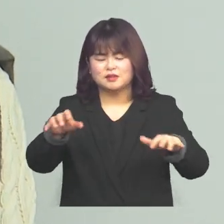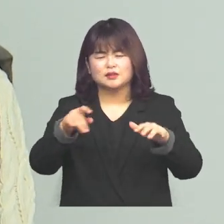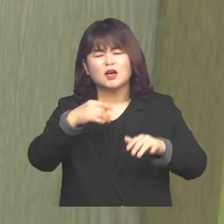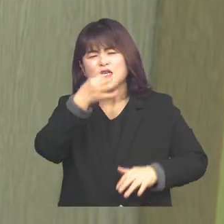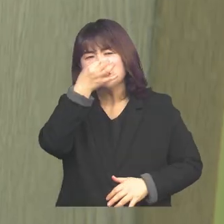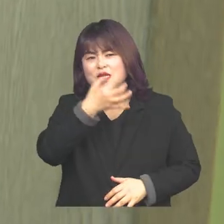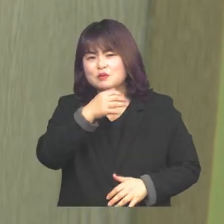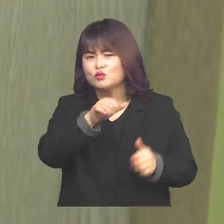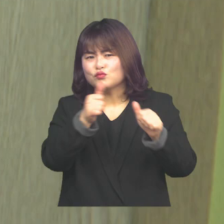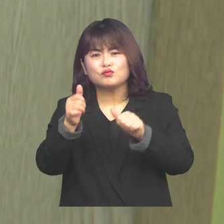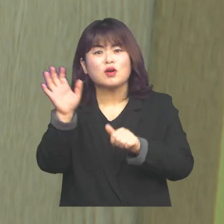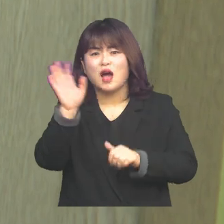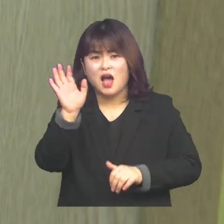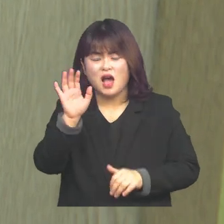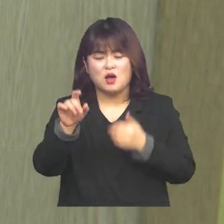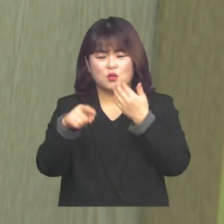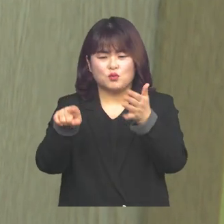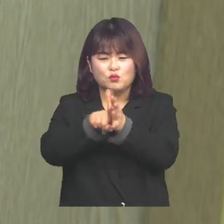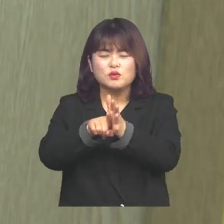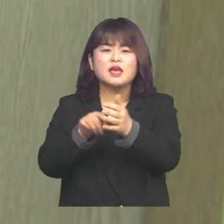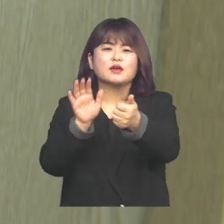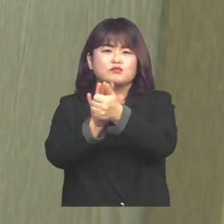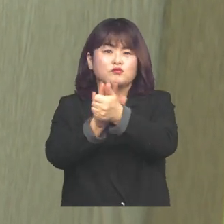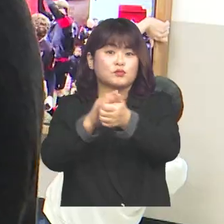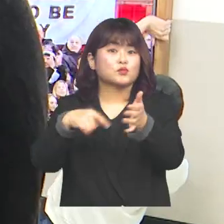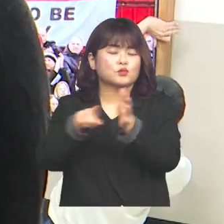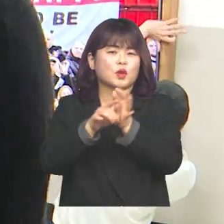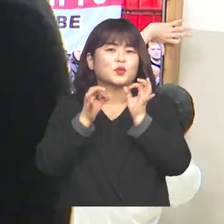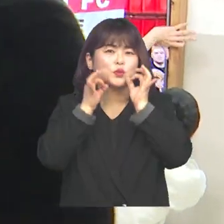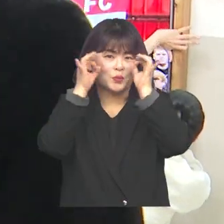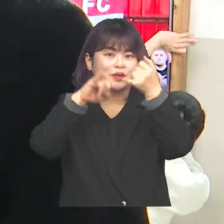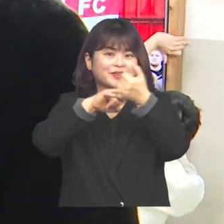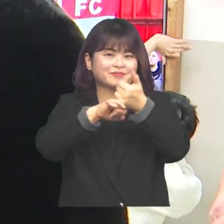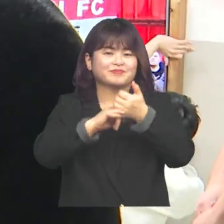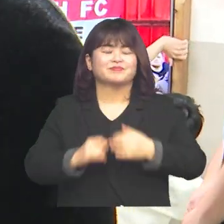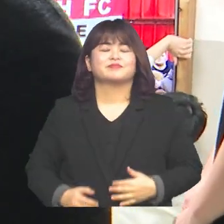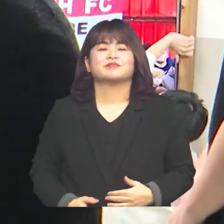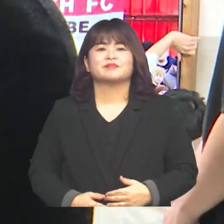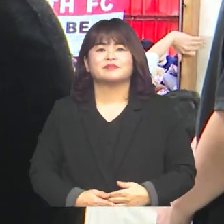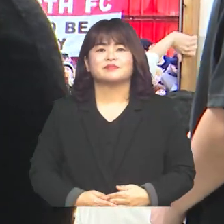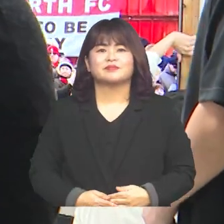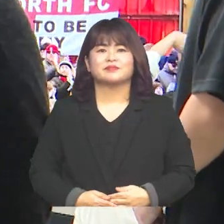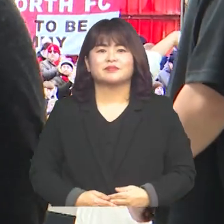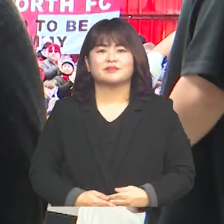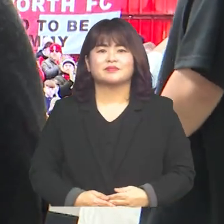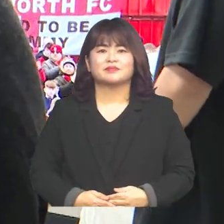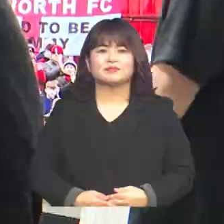쓰러지지 않도록 서로 기댈 수 있는 사회를 만들기 위해 노력하겠다고 말했습니다.